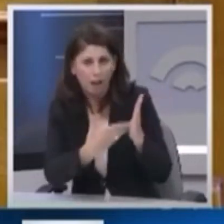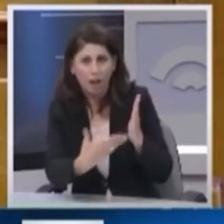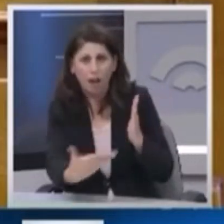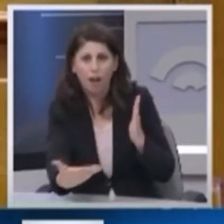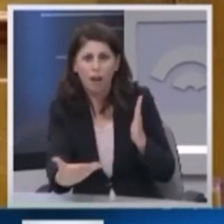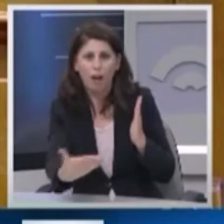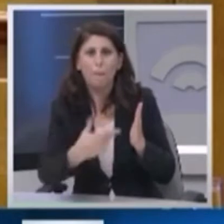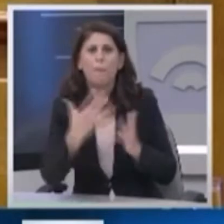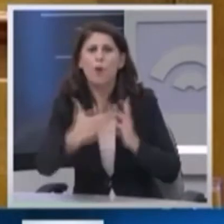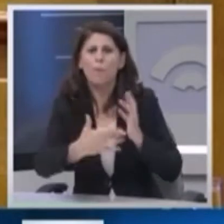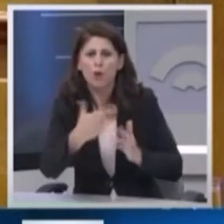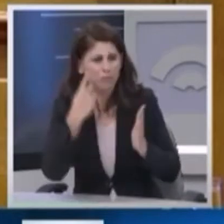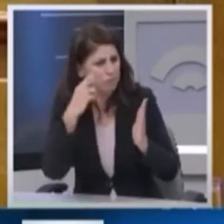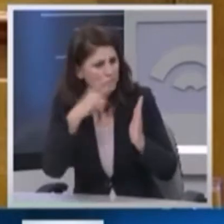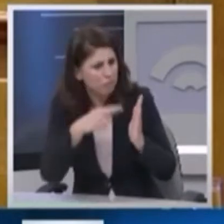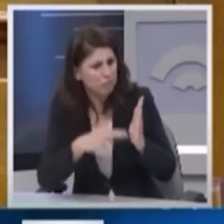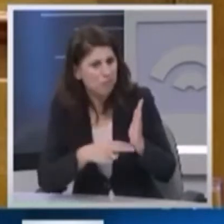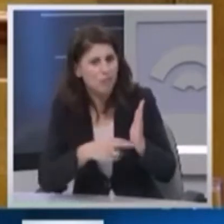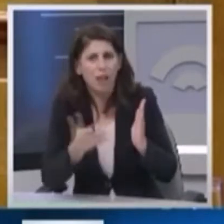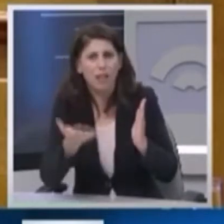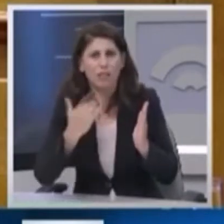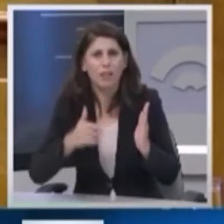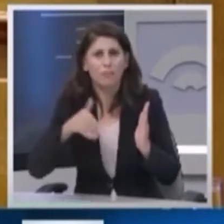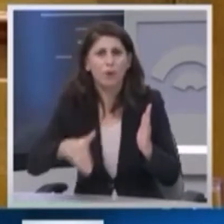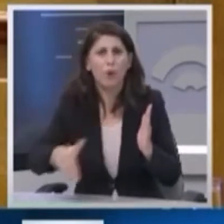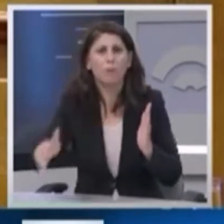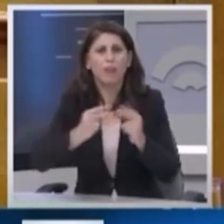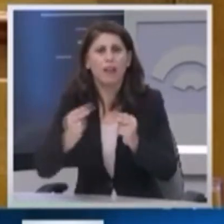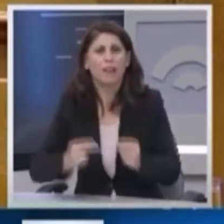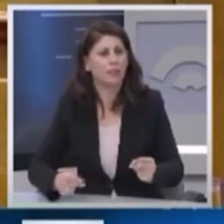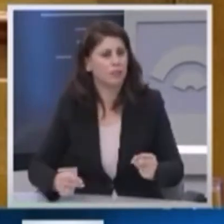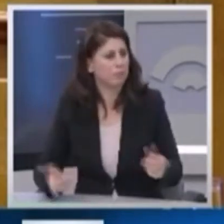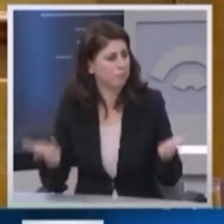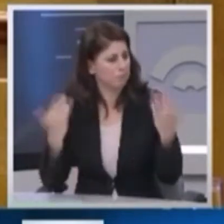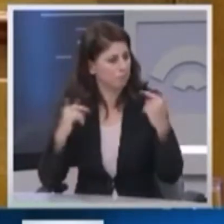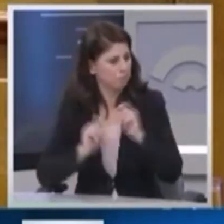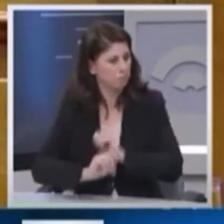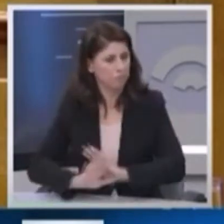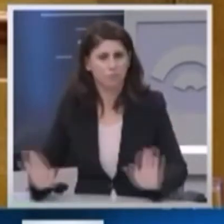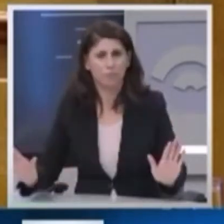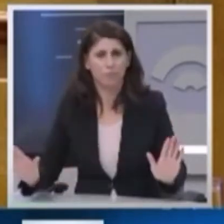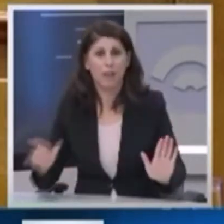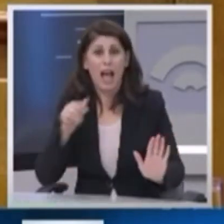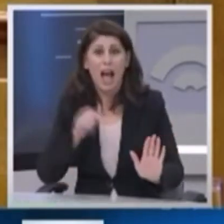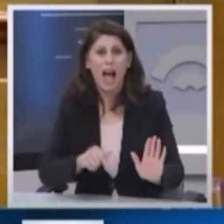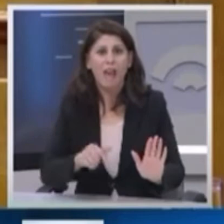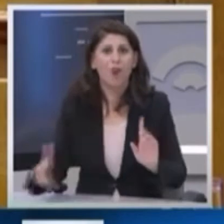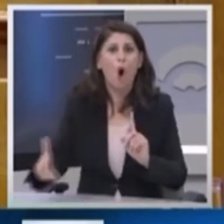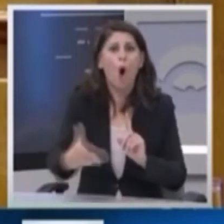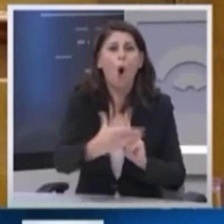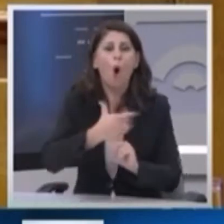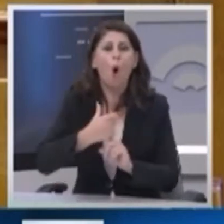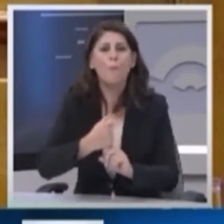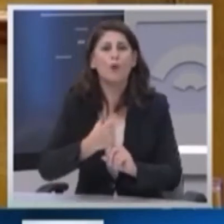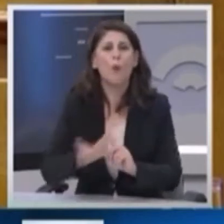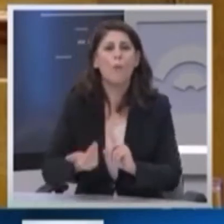επίλυσης. Και αυτό γιατί. Είναι ένας προϋπολογισμός όμοιρος του προεκλογικού κύκλου.